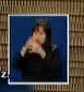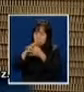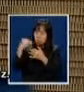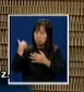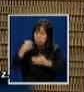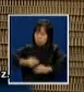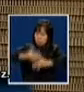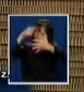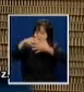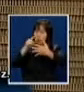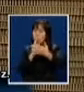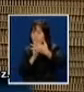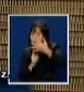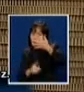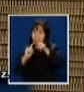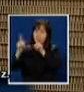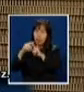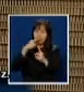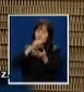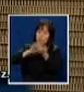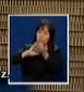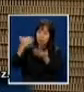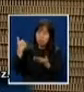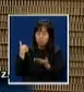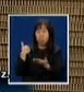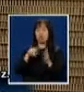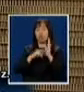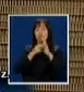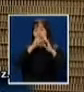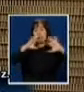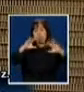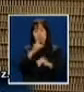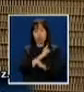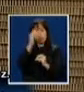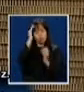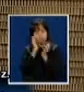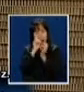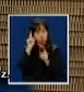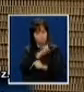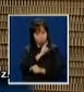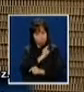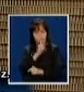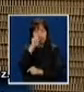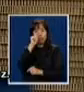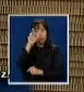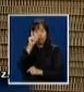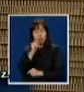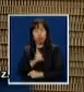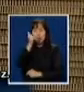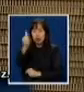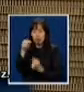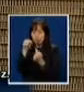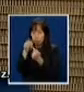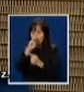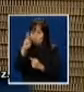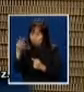สนทนาเนี่ยแต่ว่าสุดท้ายมีการเข้าไปดำเนินการกับเว็บทั้งหมดนะครับซึ่งอย่างนี้เนี่ยก็คงต้องมาหาแนวทางนะครับความพอ